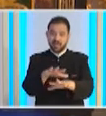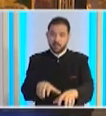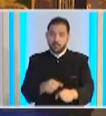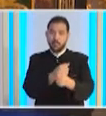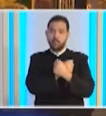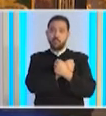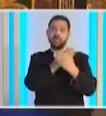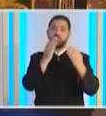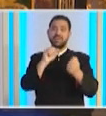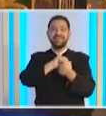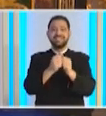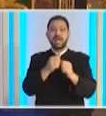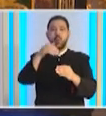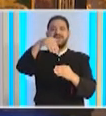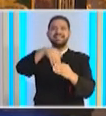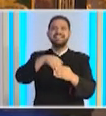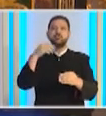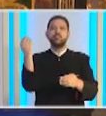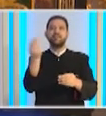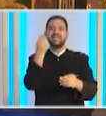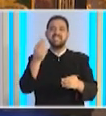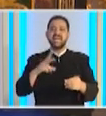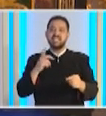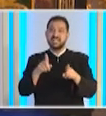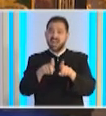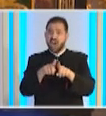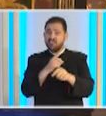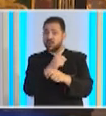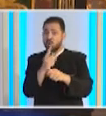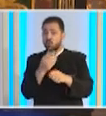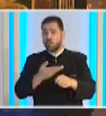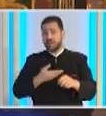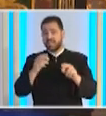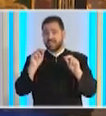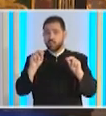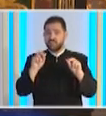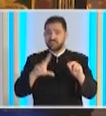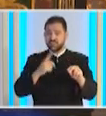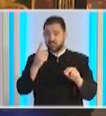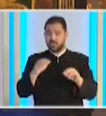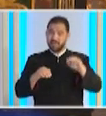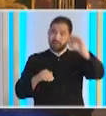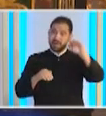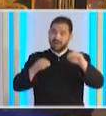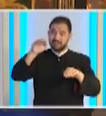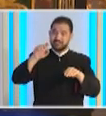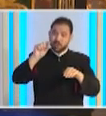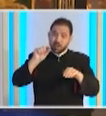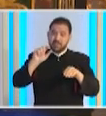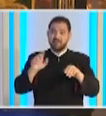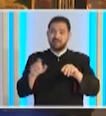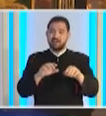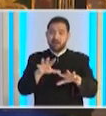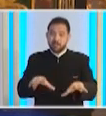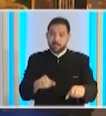mântuire sau despre îndumnezeire. Sunt ele același lucru, Părinte Profesor? Este una mai mare decât cealaltă, mântuirea